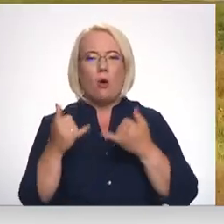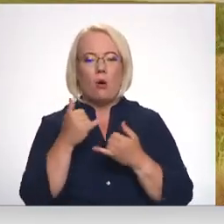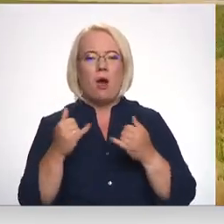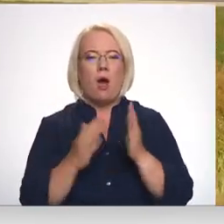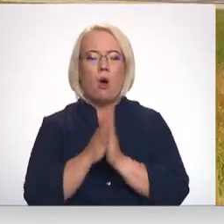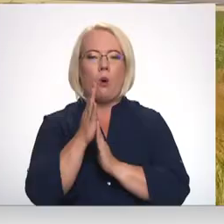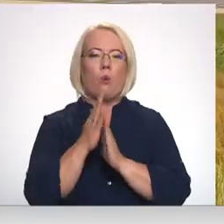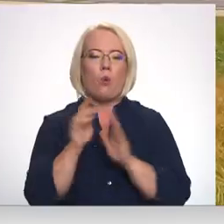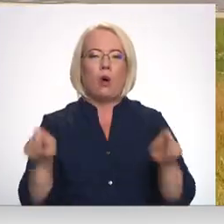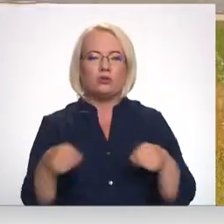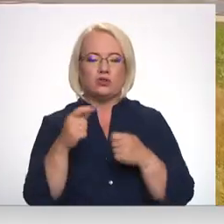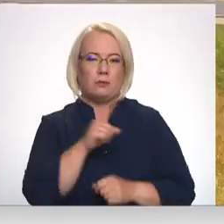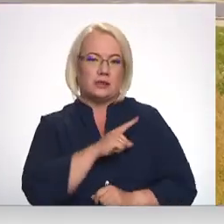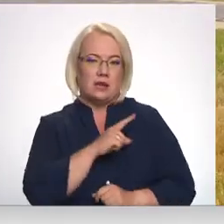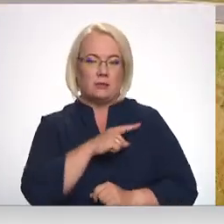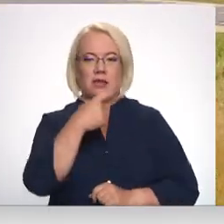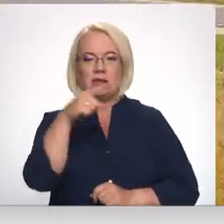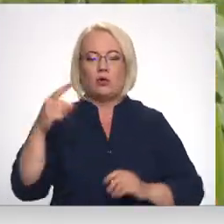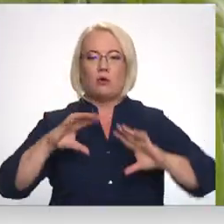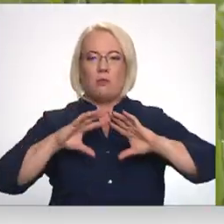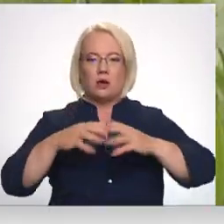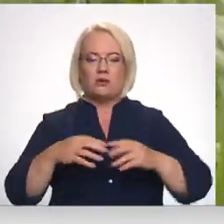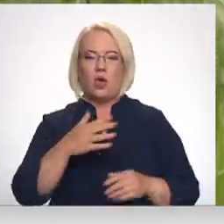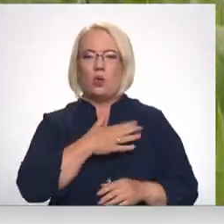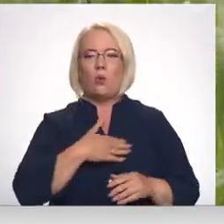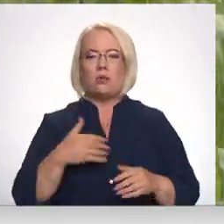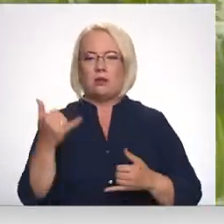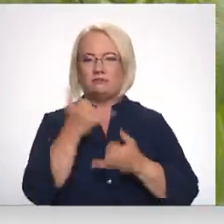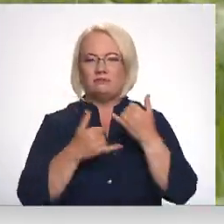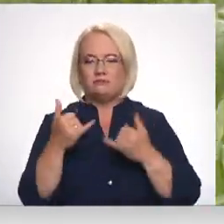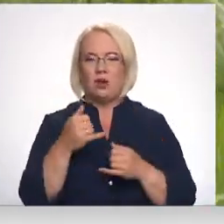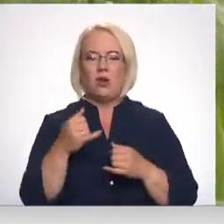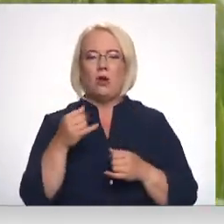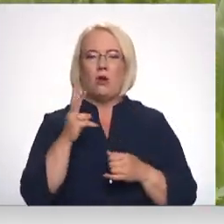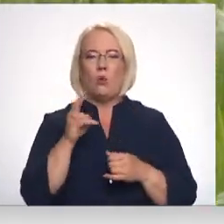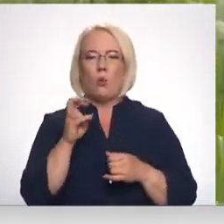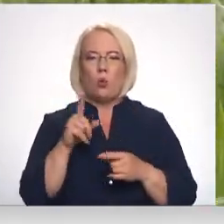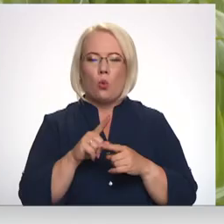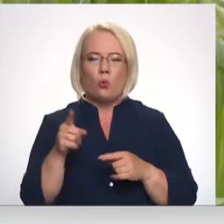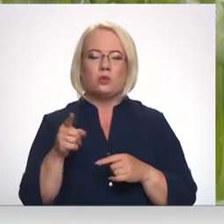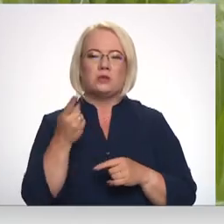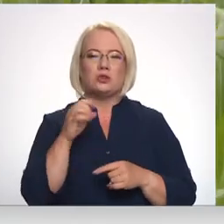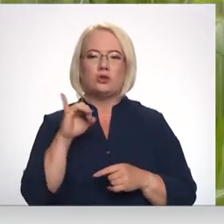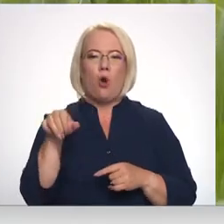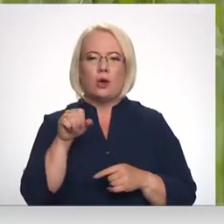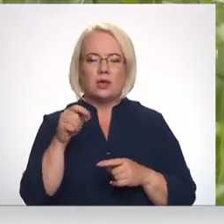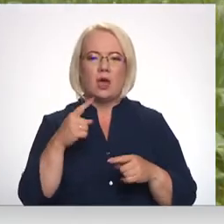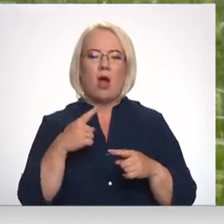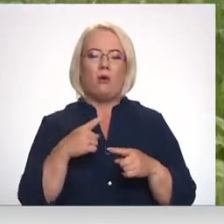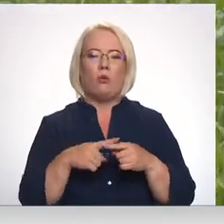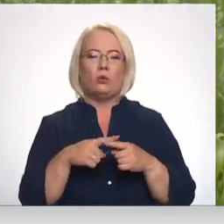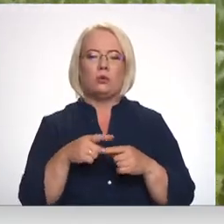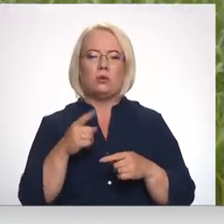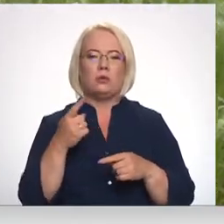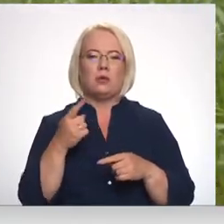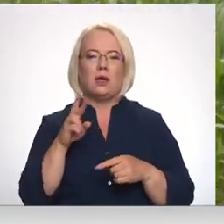piesardzīga, tikmēr citur pasaulē ir gan izplatīta modificētās kukurūzes, kokvilnas, sojas, rapša un cukurbieša audzēšana. 25